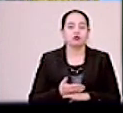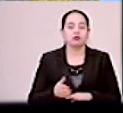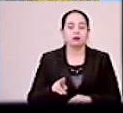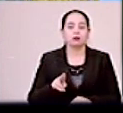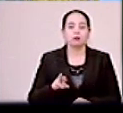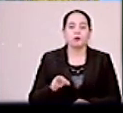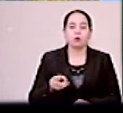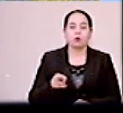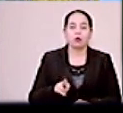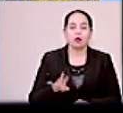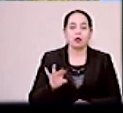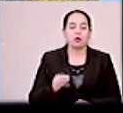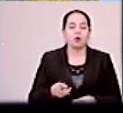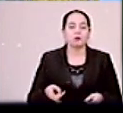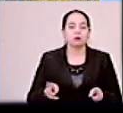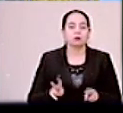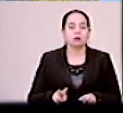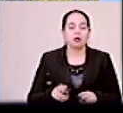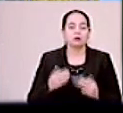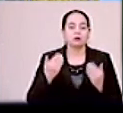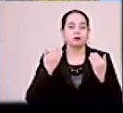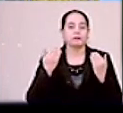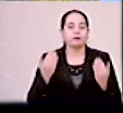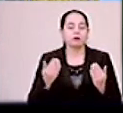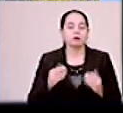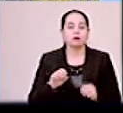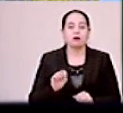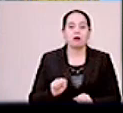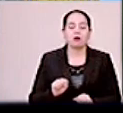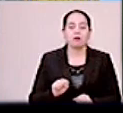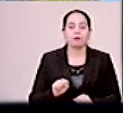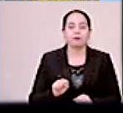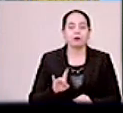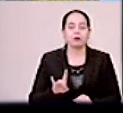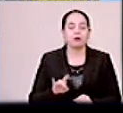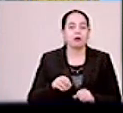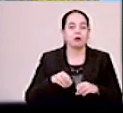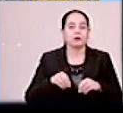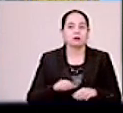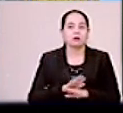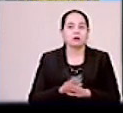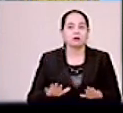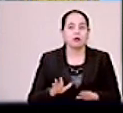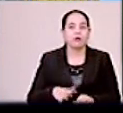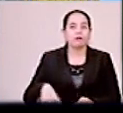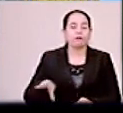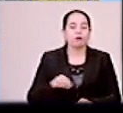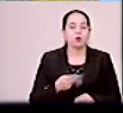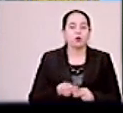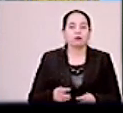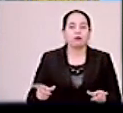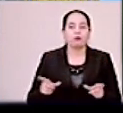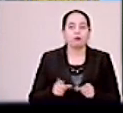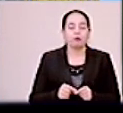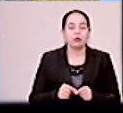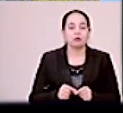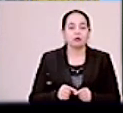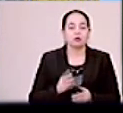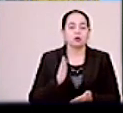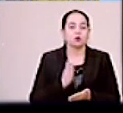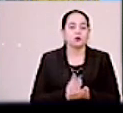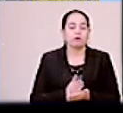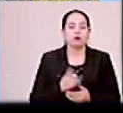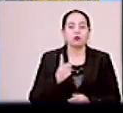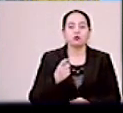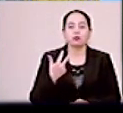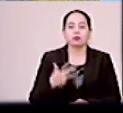части поля. И осталось неизвестно ар, не засеянным. но все это вместе составляет